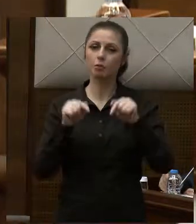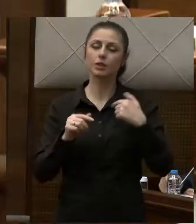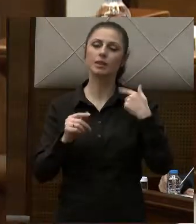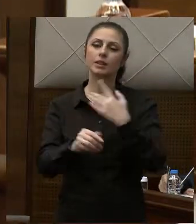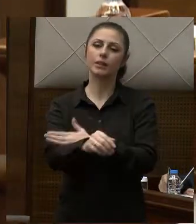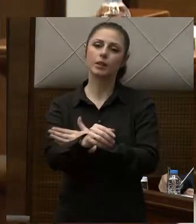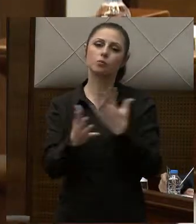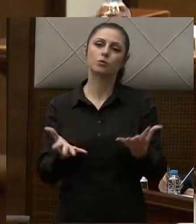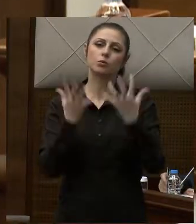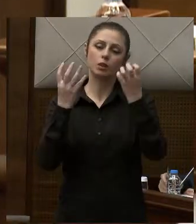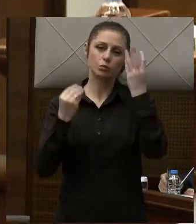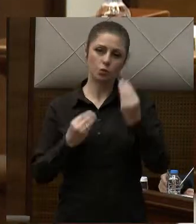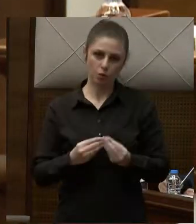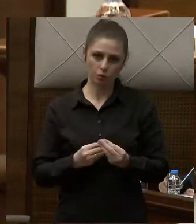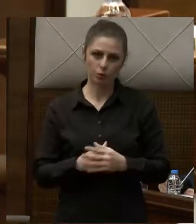oldular.